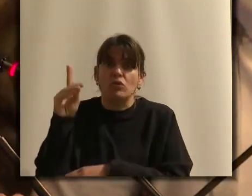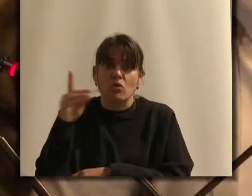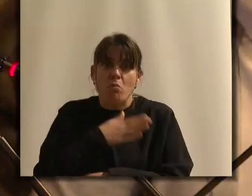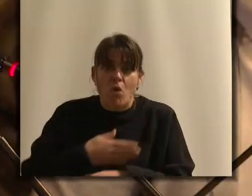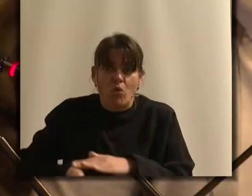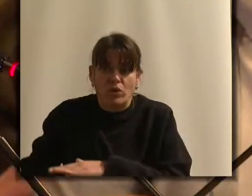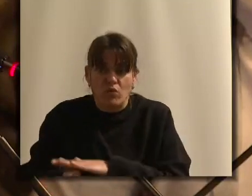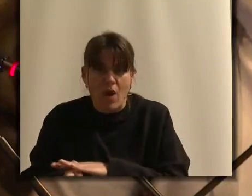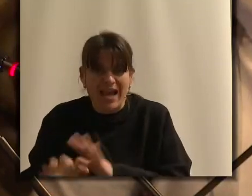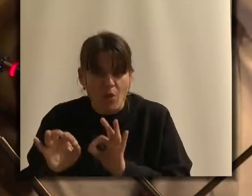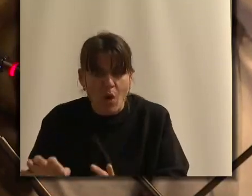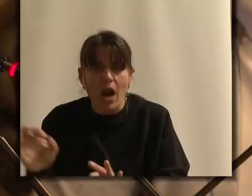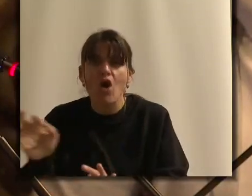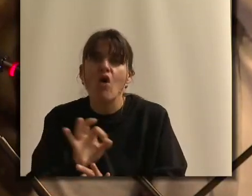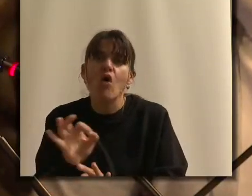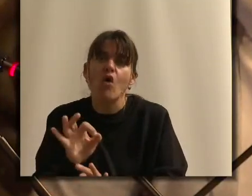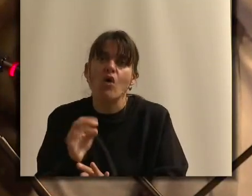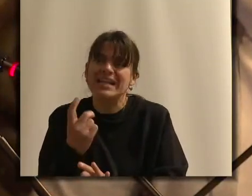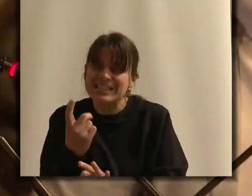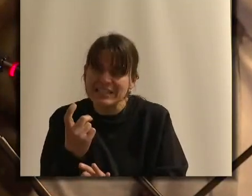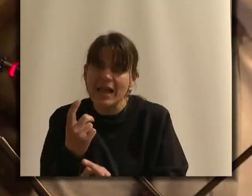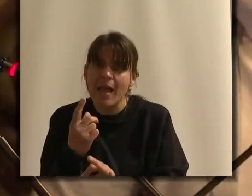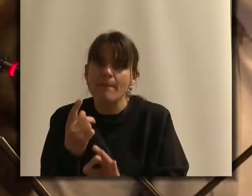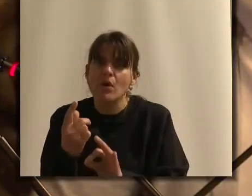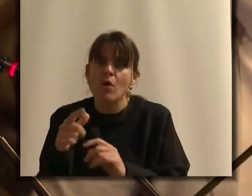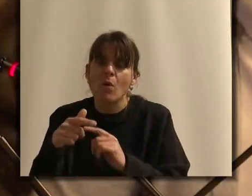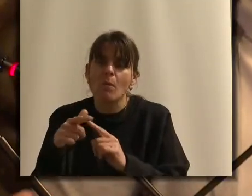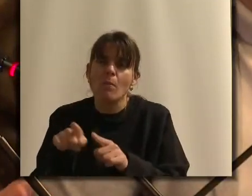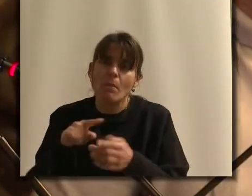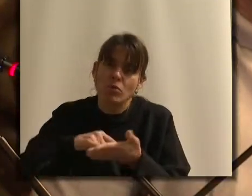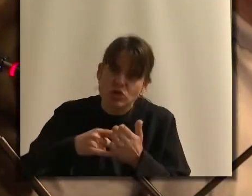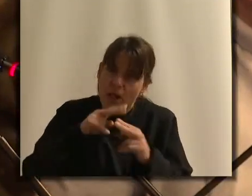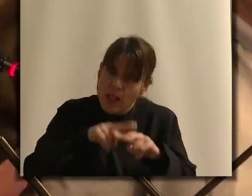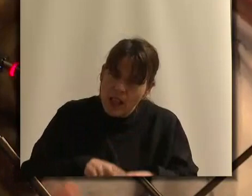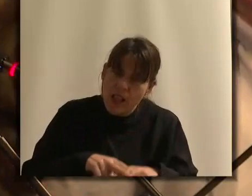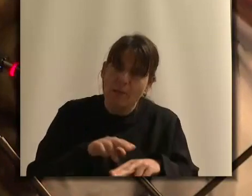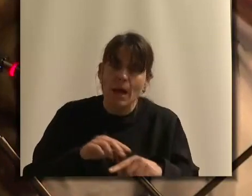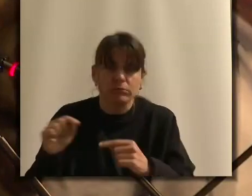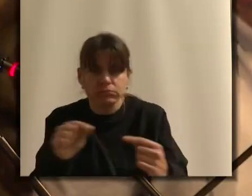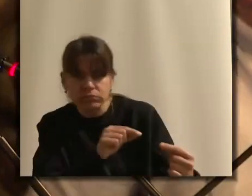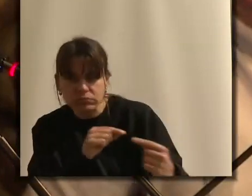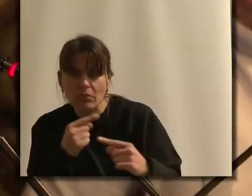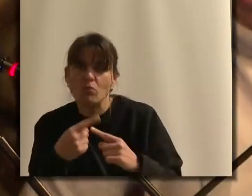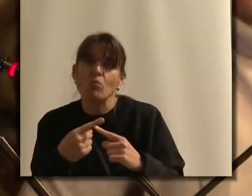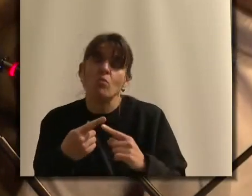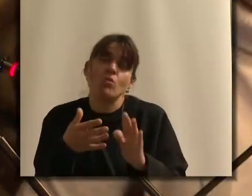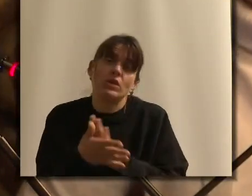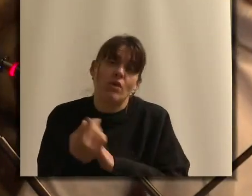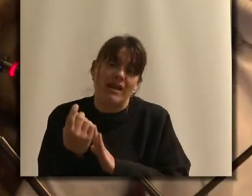com estava plantejada o sobre el debat realment de replantejar el projecte atès aquest sobrecost i